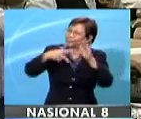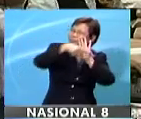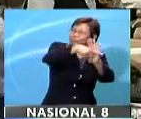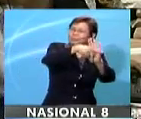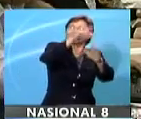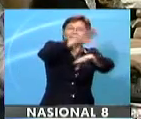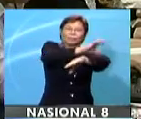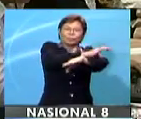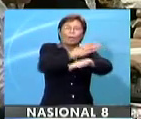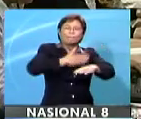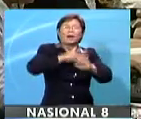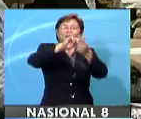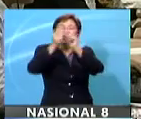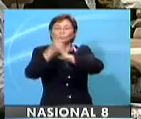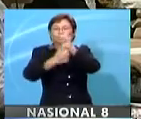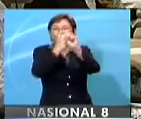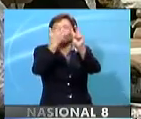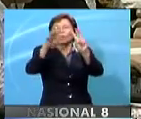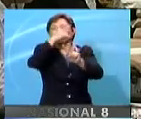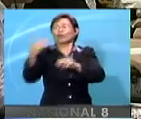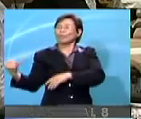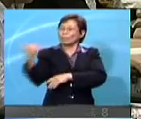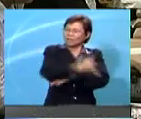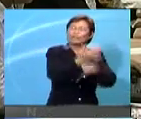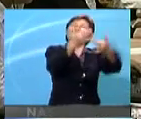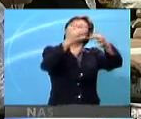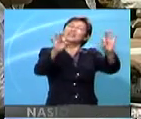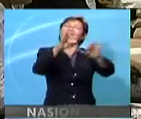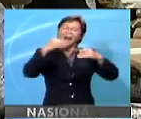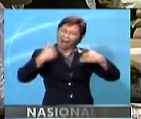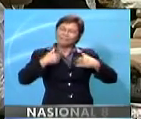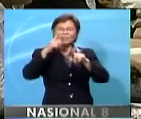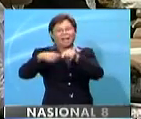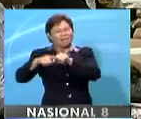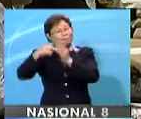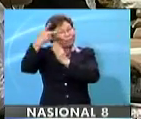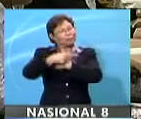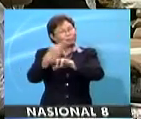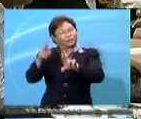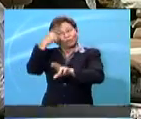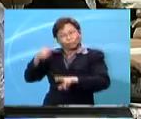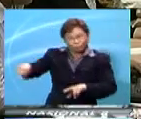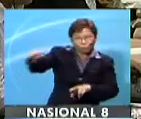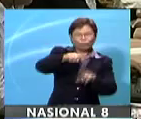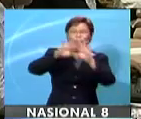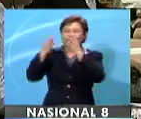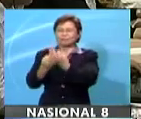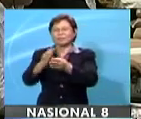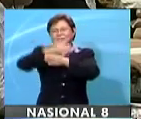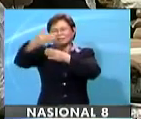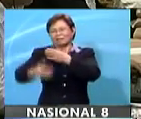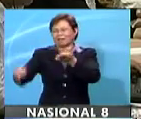digital MyConverge 2015 kerana kemasukannya adalah percuma. Selain pelbagai program akan turut disediakan untuk anda sisi keluarga. Jadi sekian saja